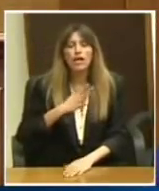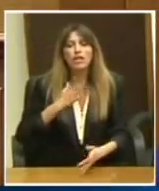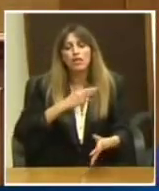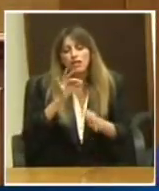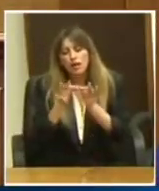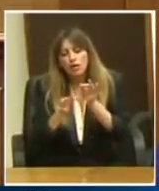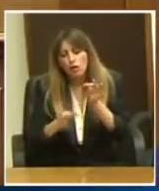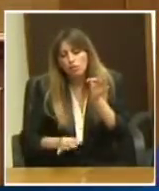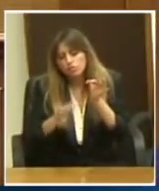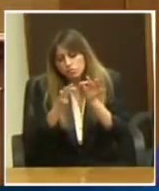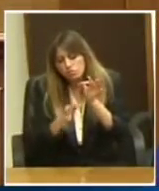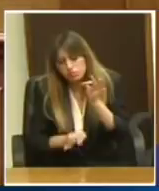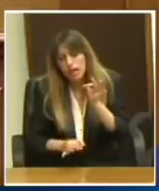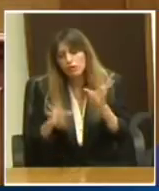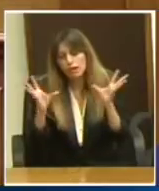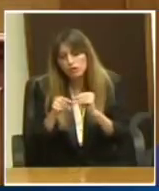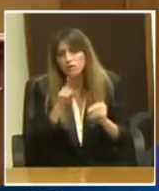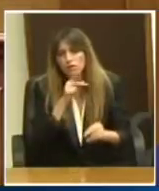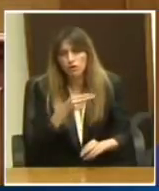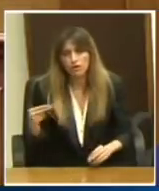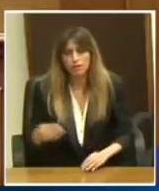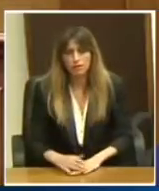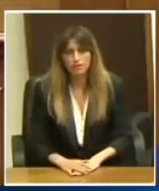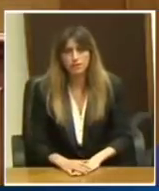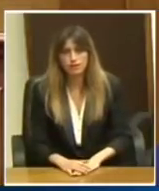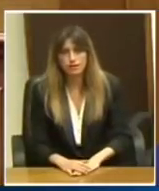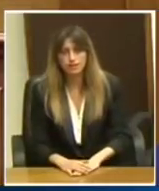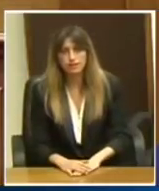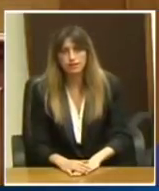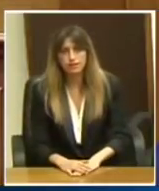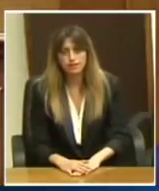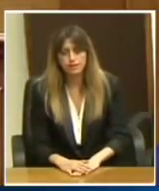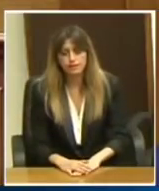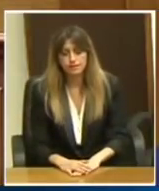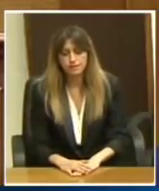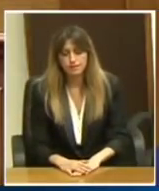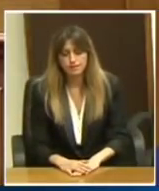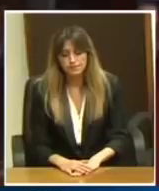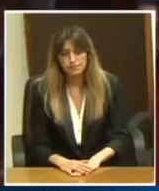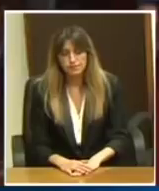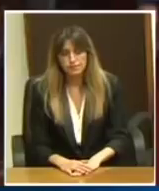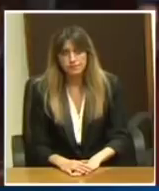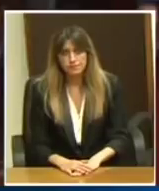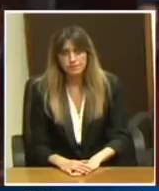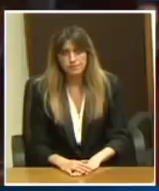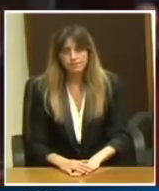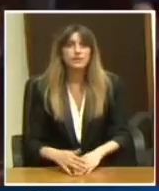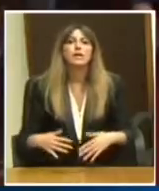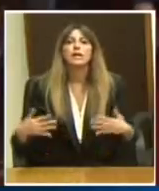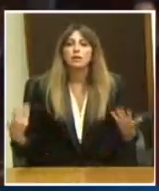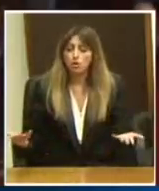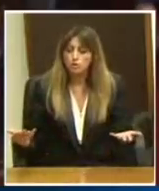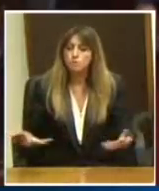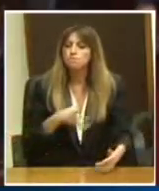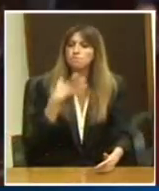άποψή σας, εντάξει, το είπατε. Προφανώς είναι πάγια άποψή σας, αλλά δεν είναι αυτό το επιχείρημά μου, ακούστε με. Το είπατε λοιπόν εσείς αυτό και